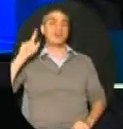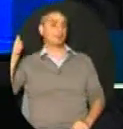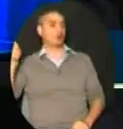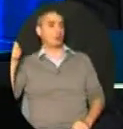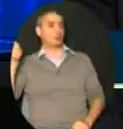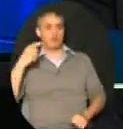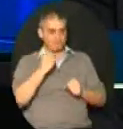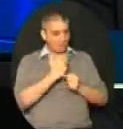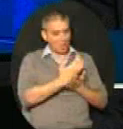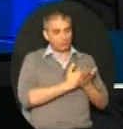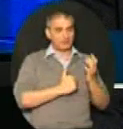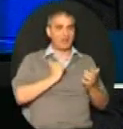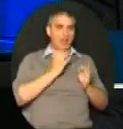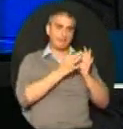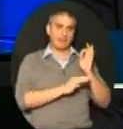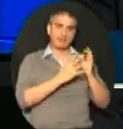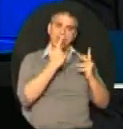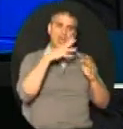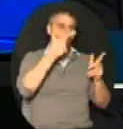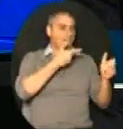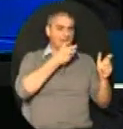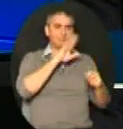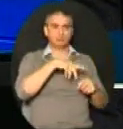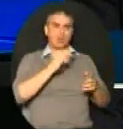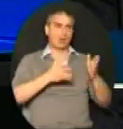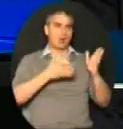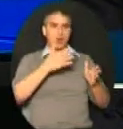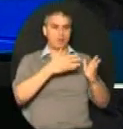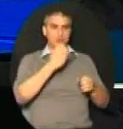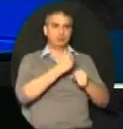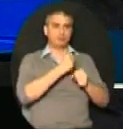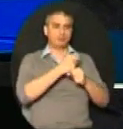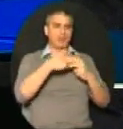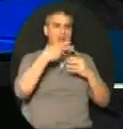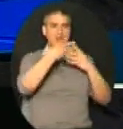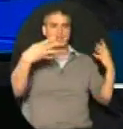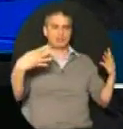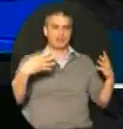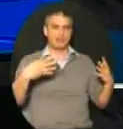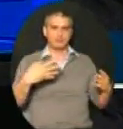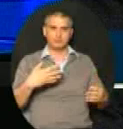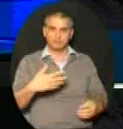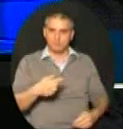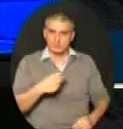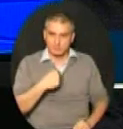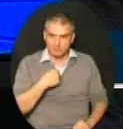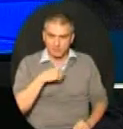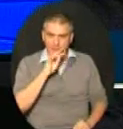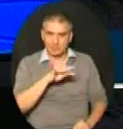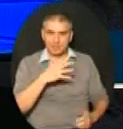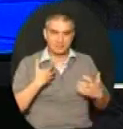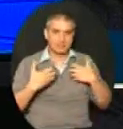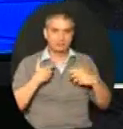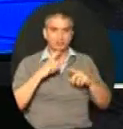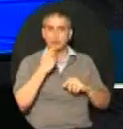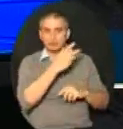ושומרון, ואוסף מהחיילים פרטים כמה מקלעים יש על הרובוט שעובר לאורך הגדר. אני נגד תחפושות כל